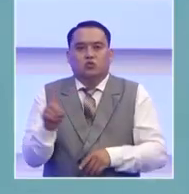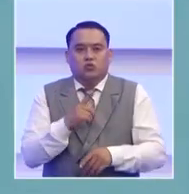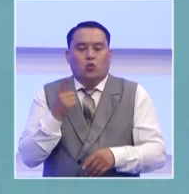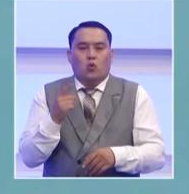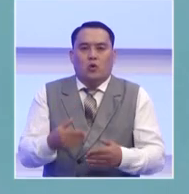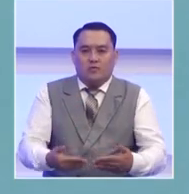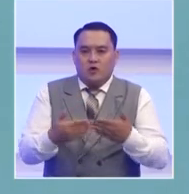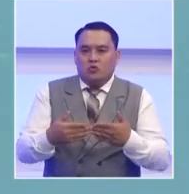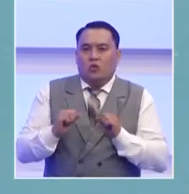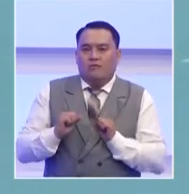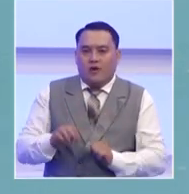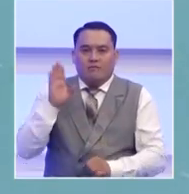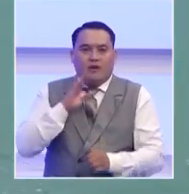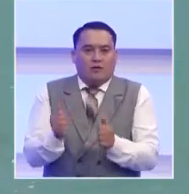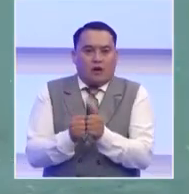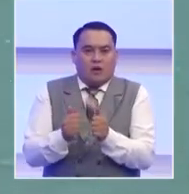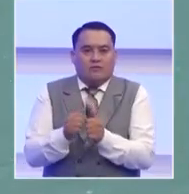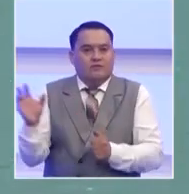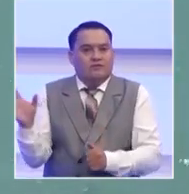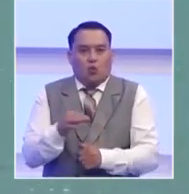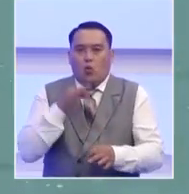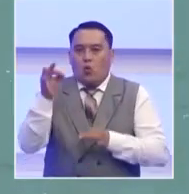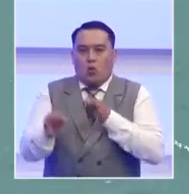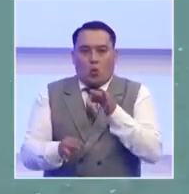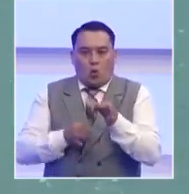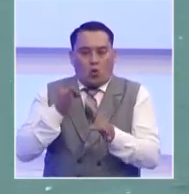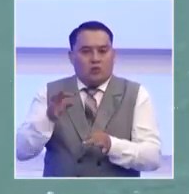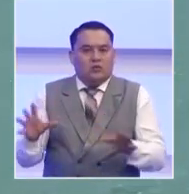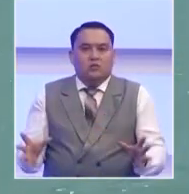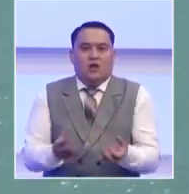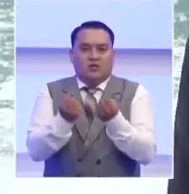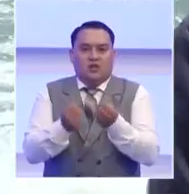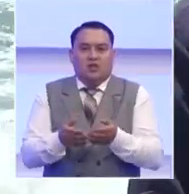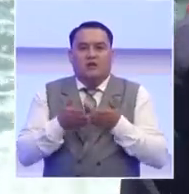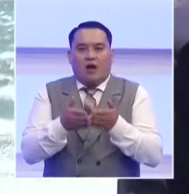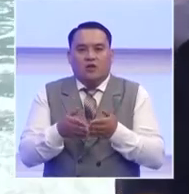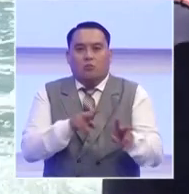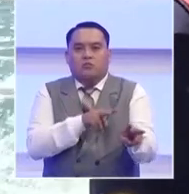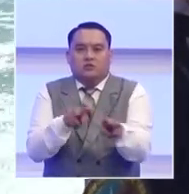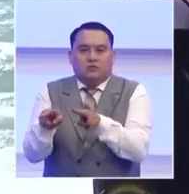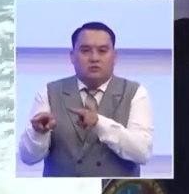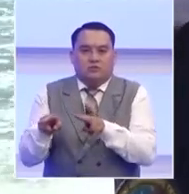допустить гибели людей на воде, вдоль побережья практически круглосуточно бороздят спасательные катера.